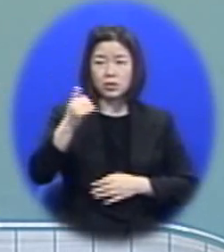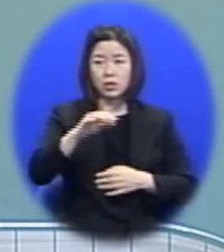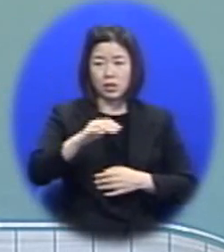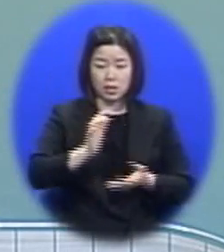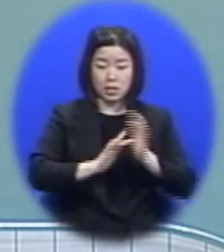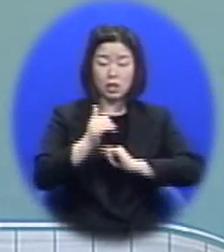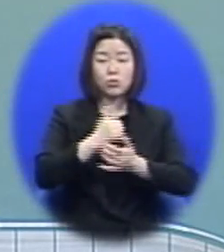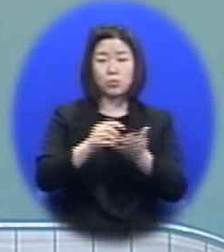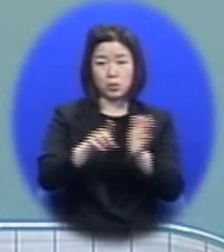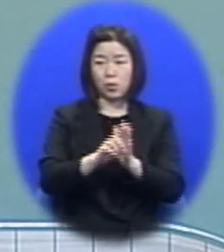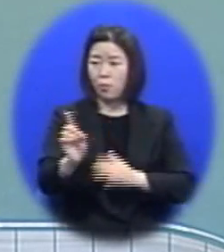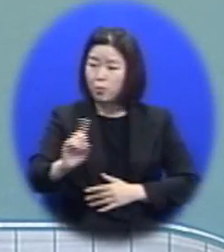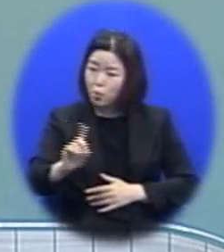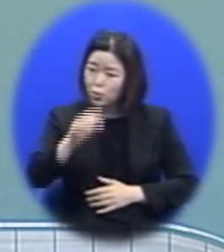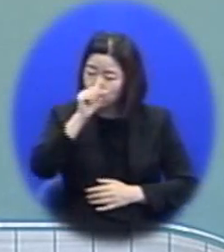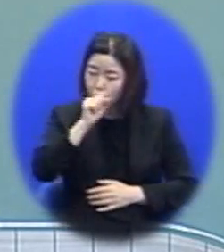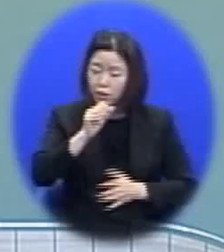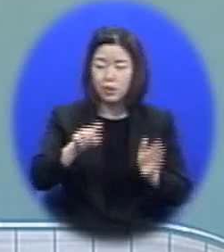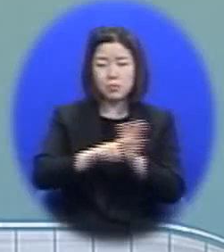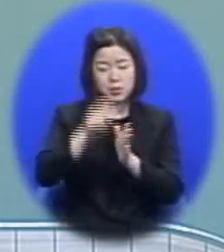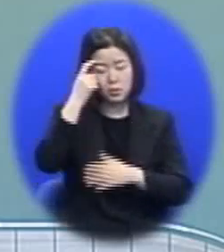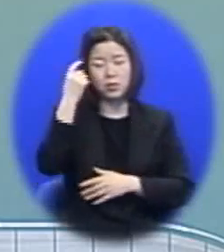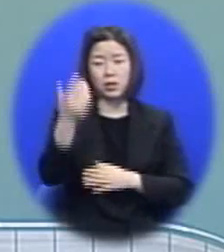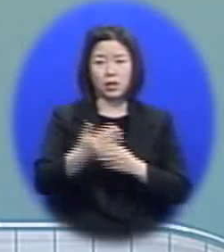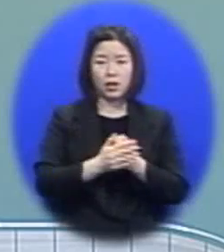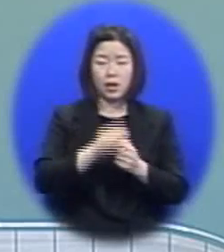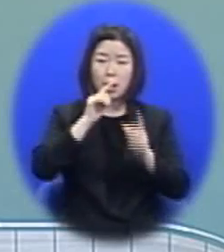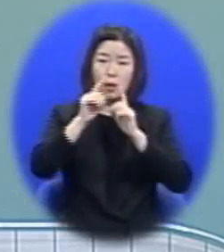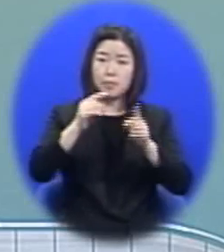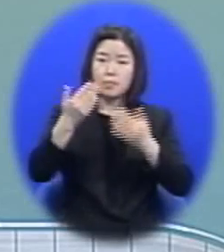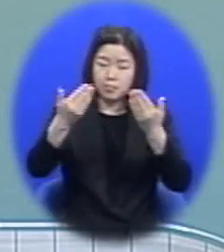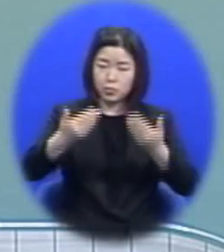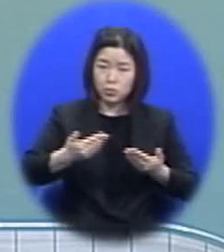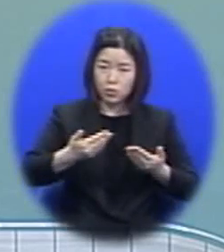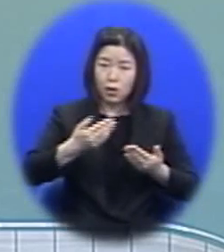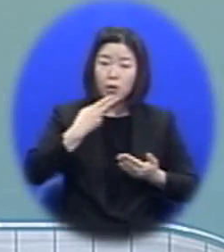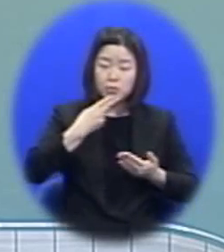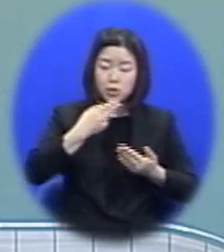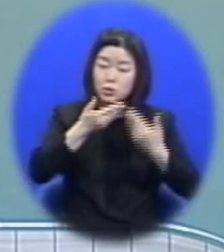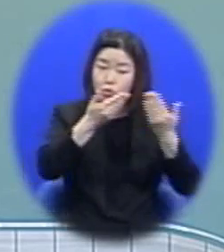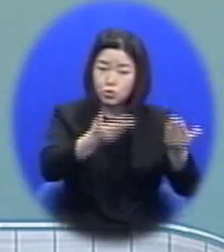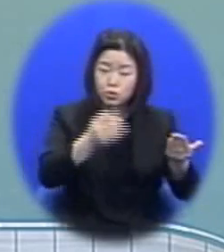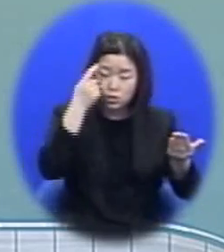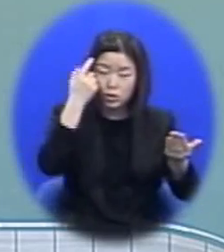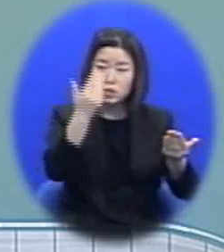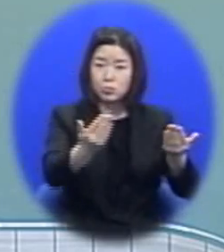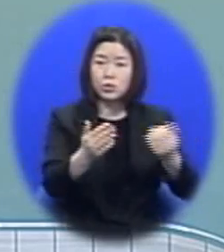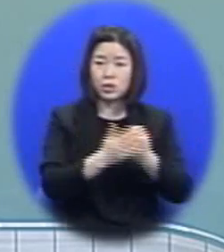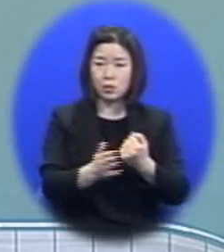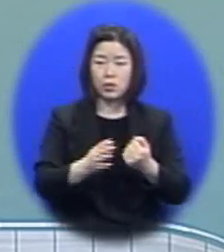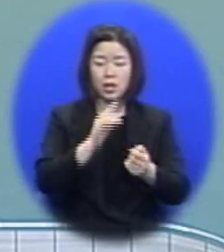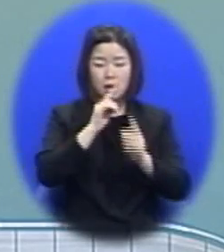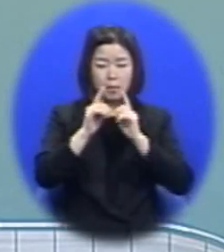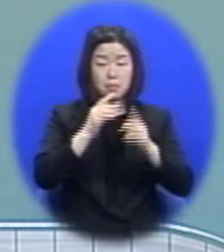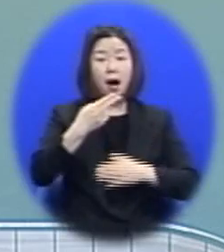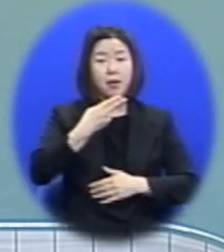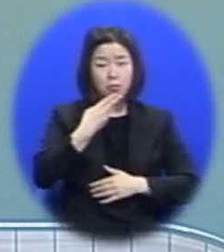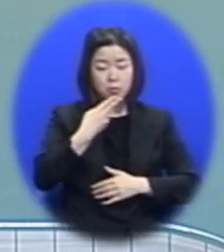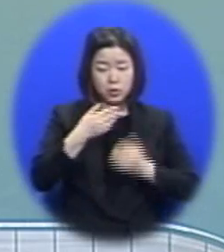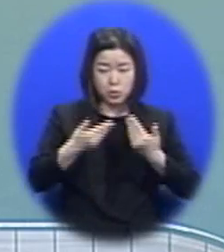믿으시면 말 없이 주는 질문이니 부모도 말 없이 대답해 줘야